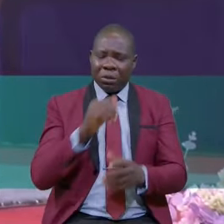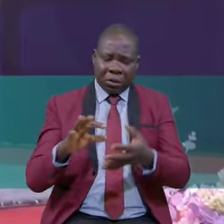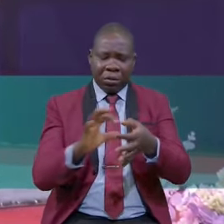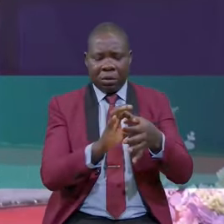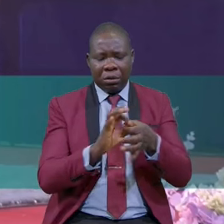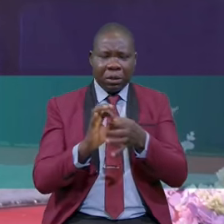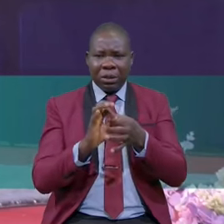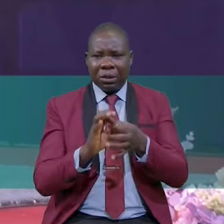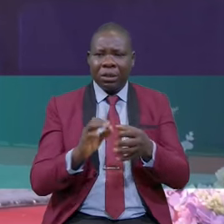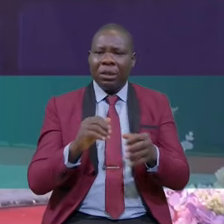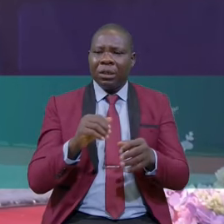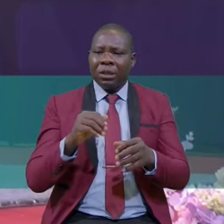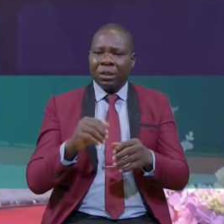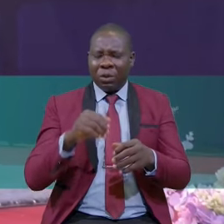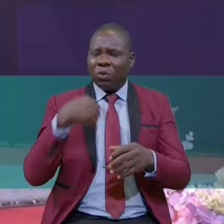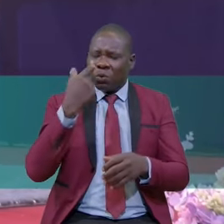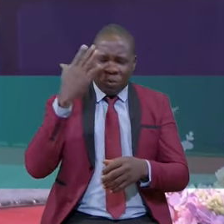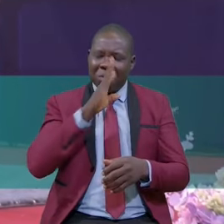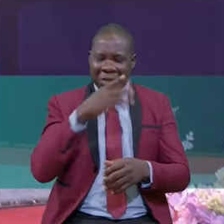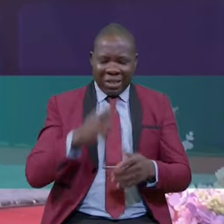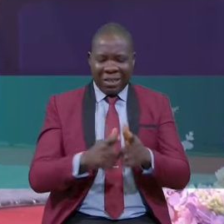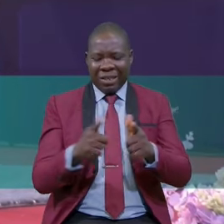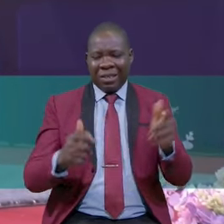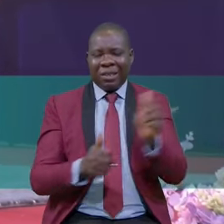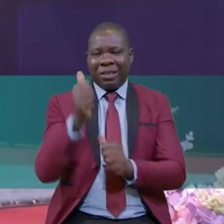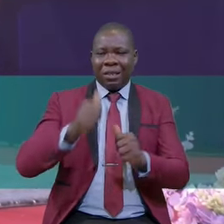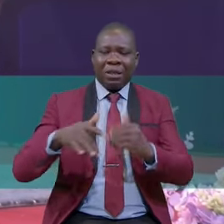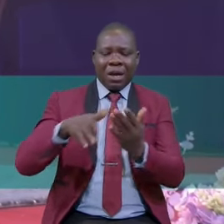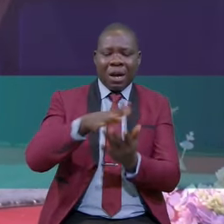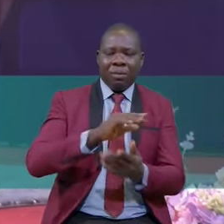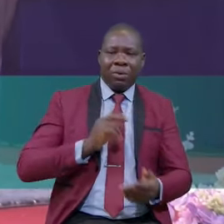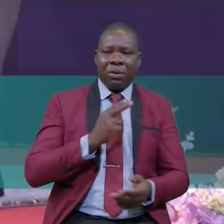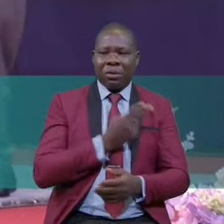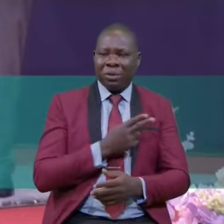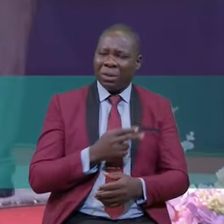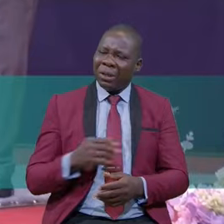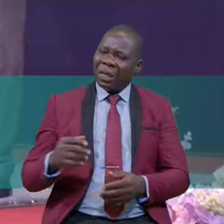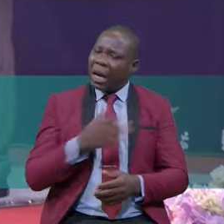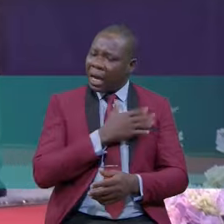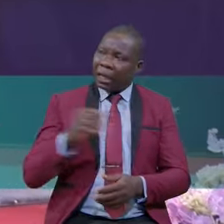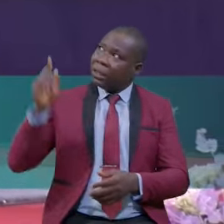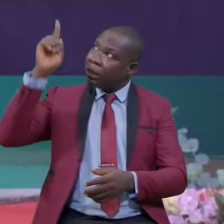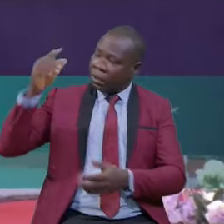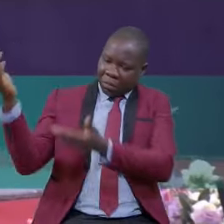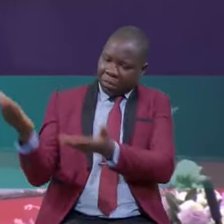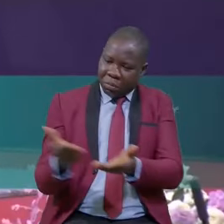nous. Et il a pris un petit enfant. Et il a dit, regardez cet enfant. Alors si vous